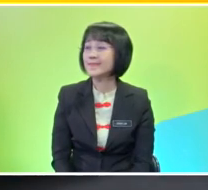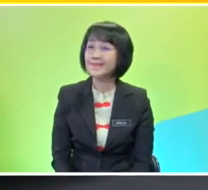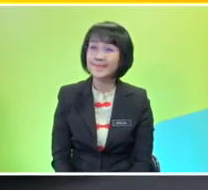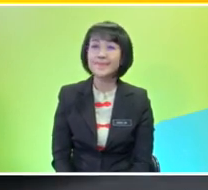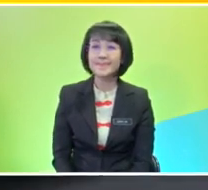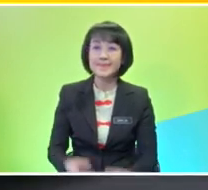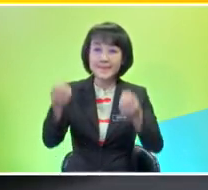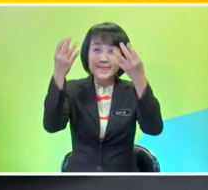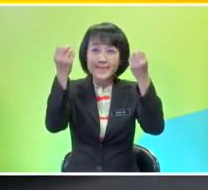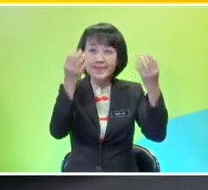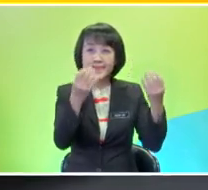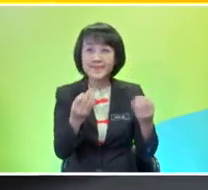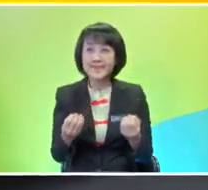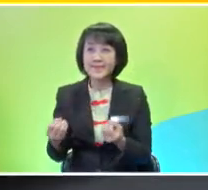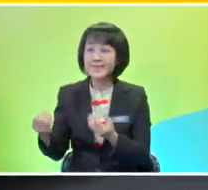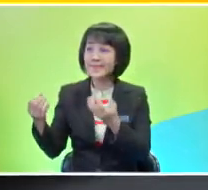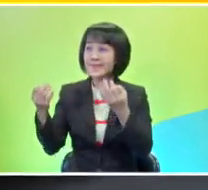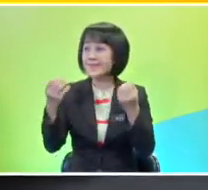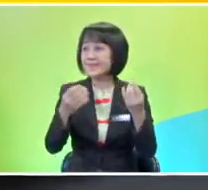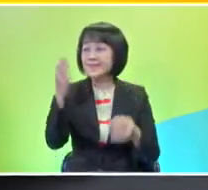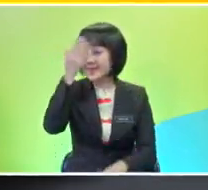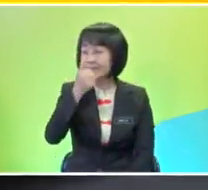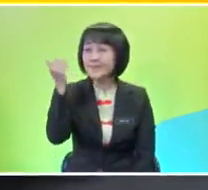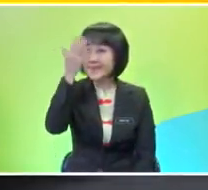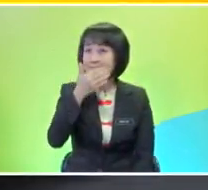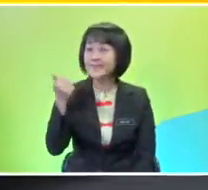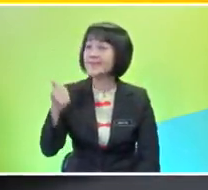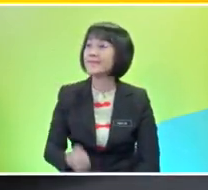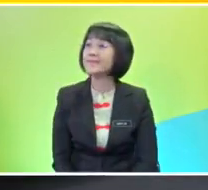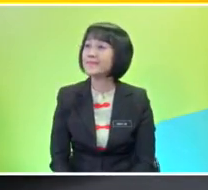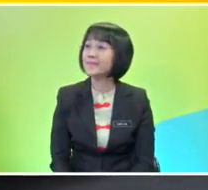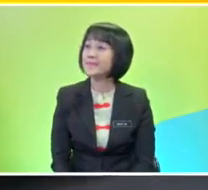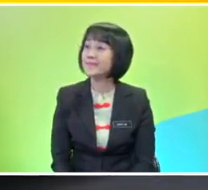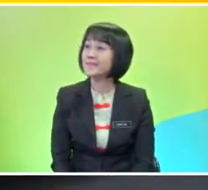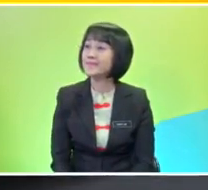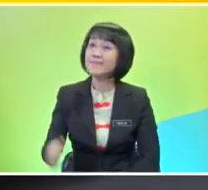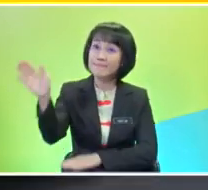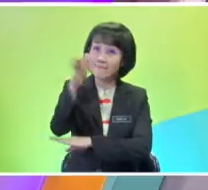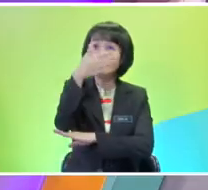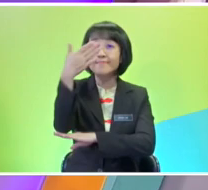ini lepas tuh Dahsyat tak bukan apa siput-sipu Oke Bendera